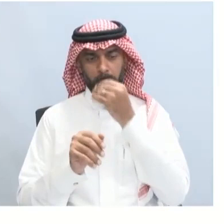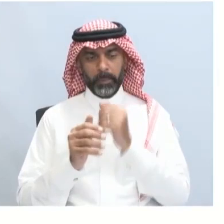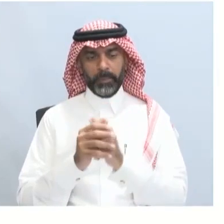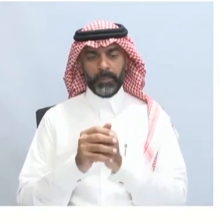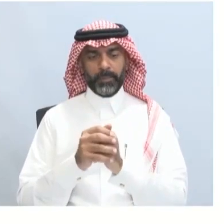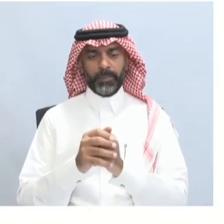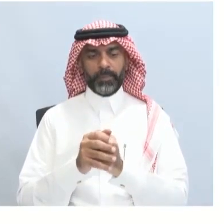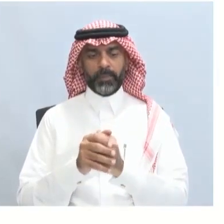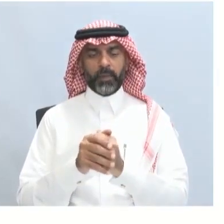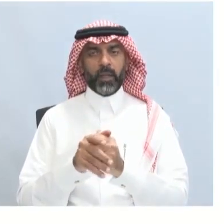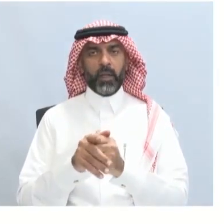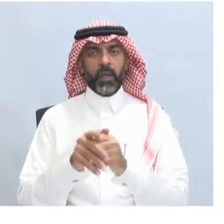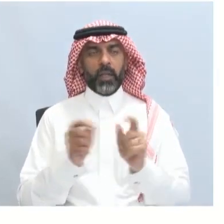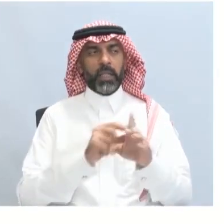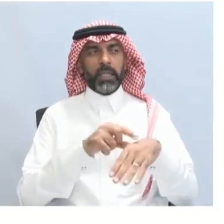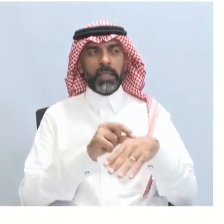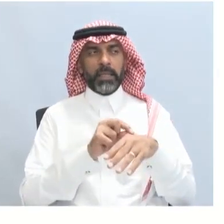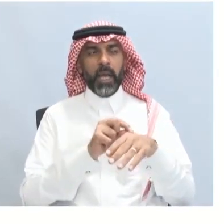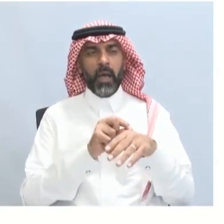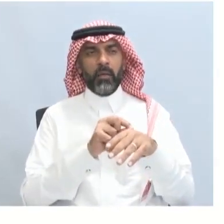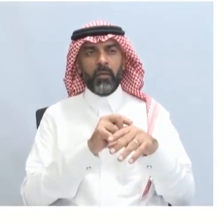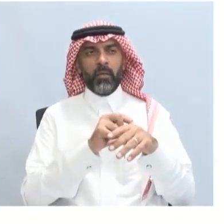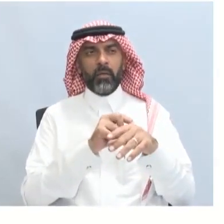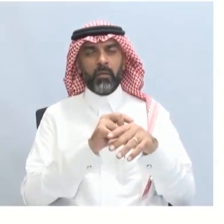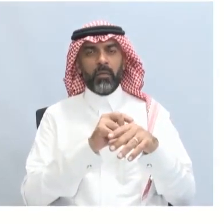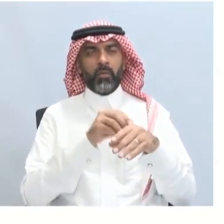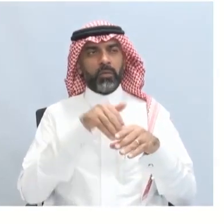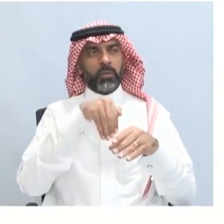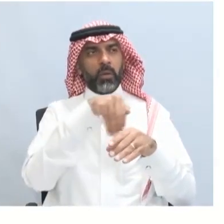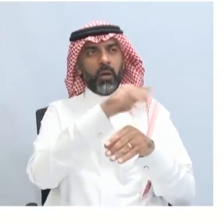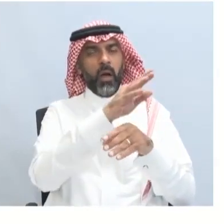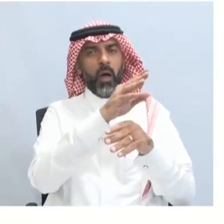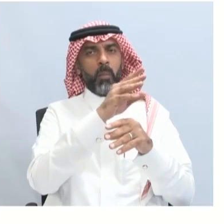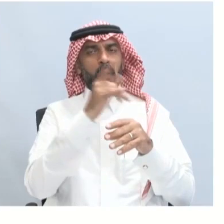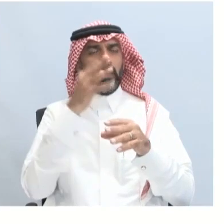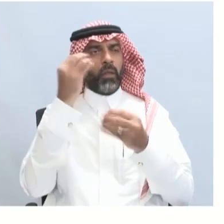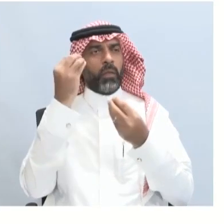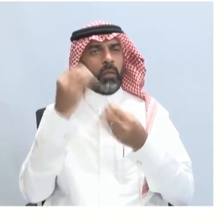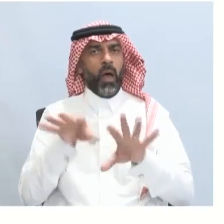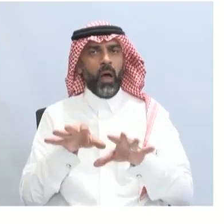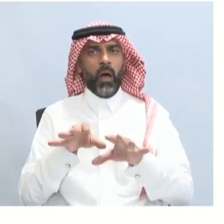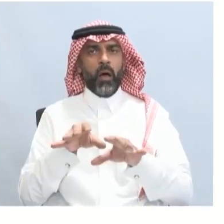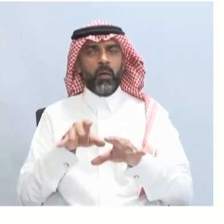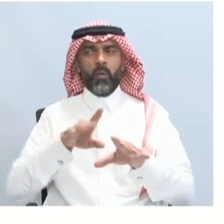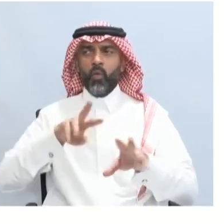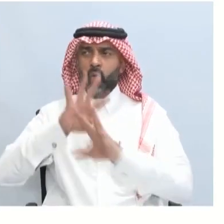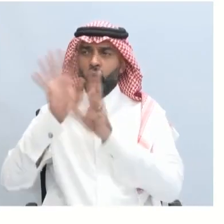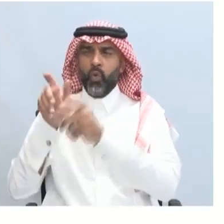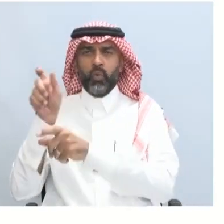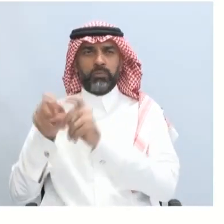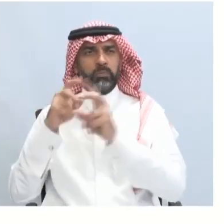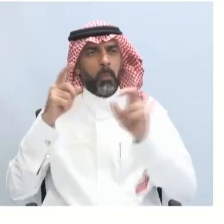الحكمي ذلك اذا فقد الانسان ومضى على فقده مده معينه وحكم القضاء باعتباره ميتا دون ان